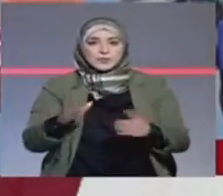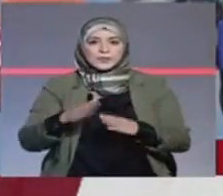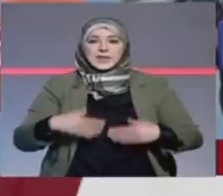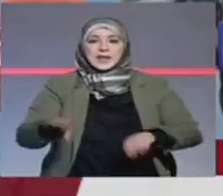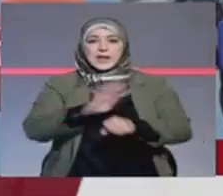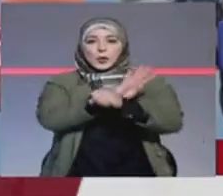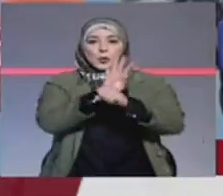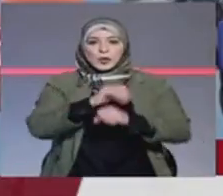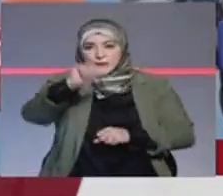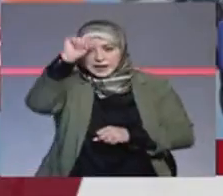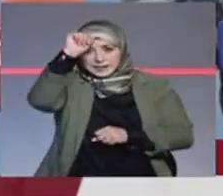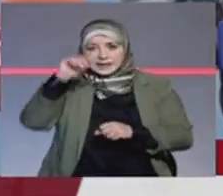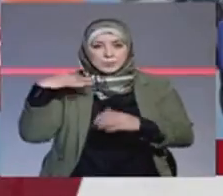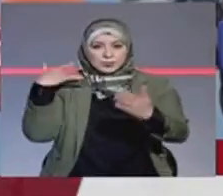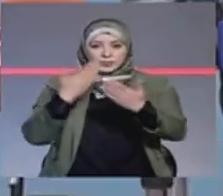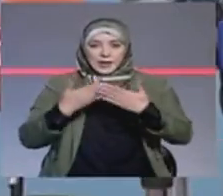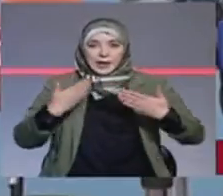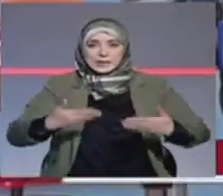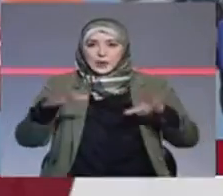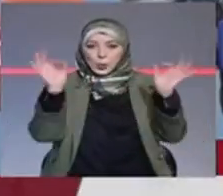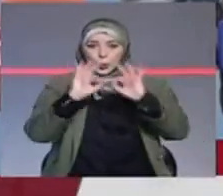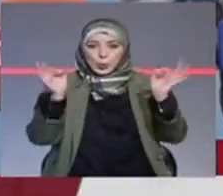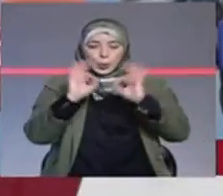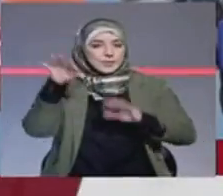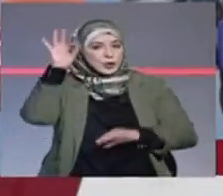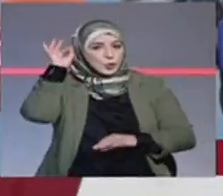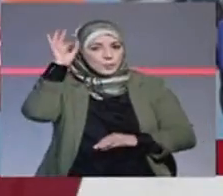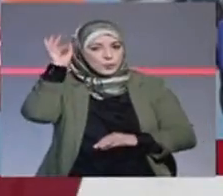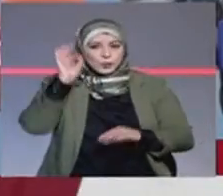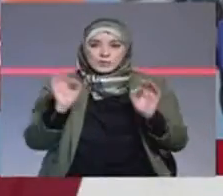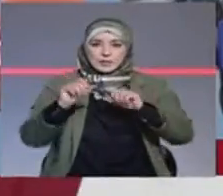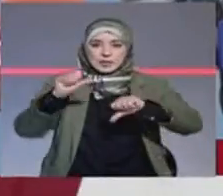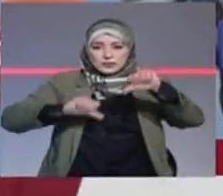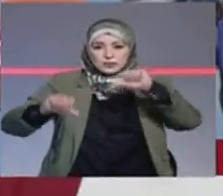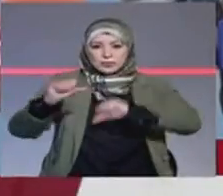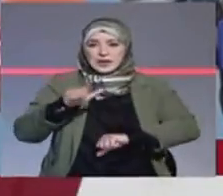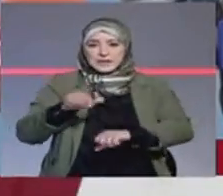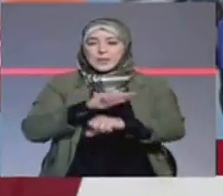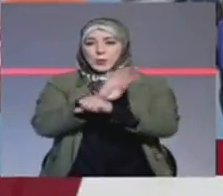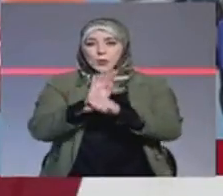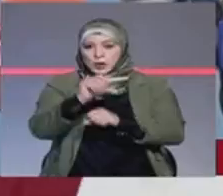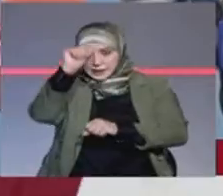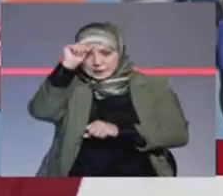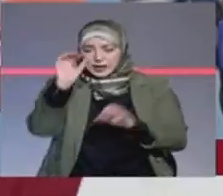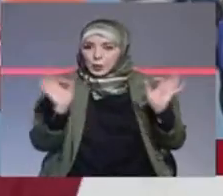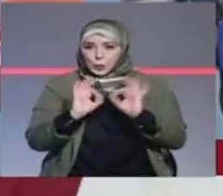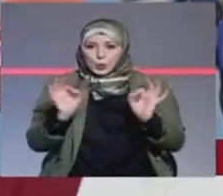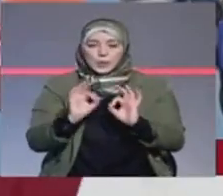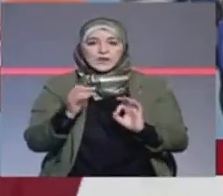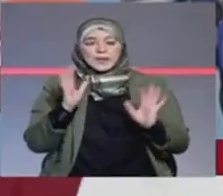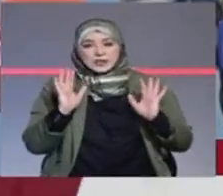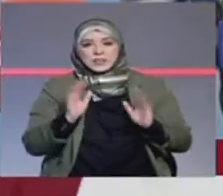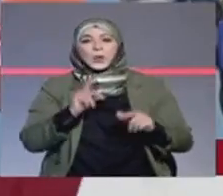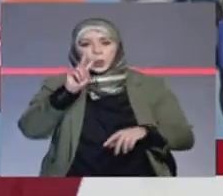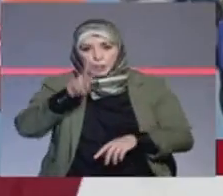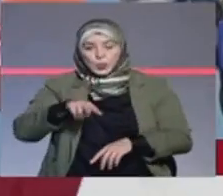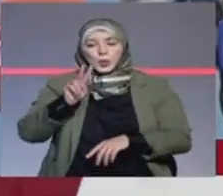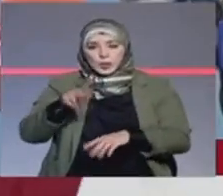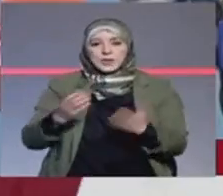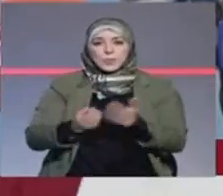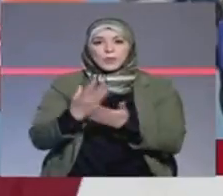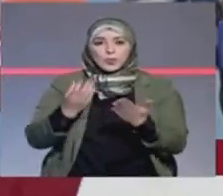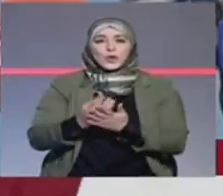الهندية إلى حد الآن ما عندنا حتى تحليل أثبت فيه اللي ثم سلالة هندية. صحيح